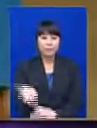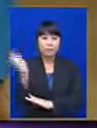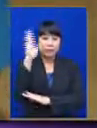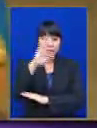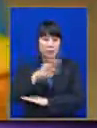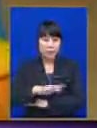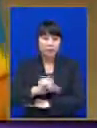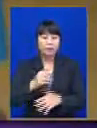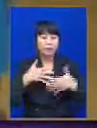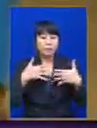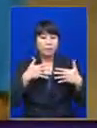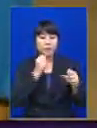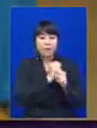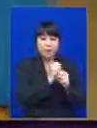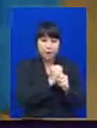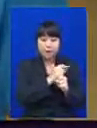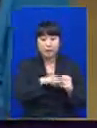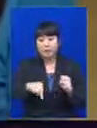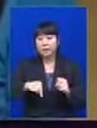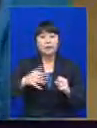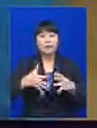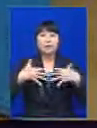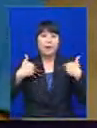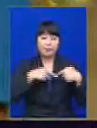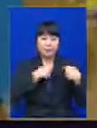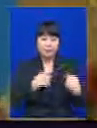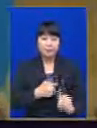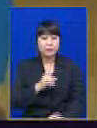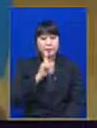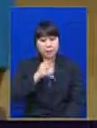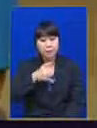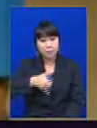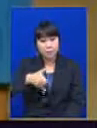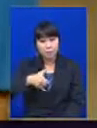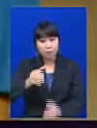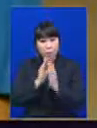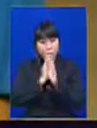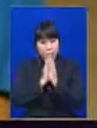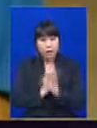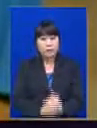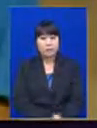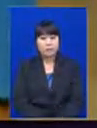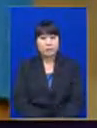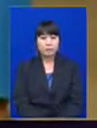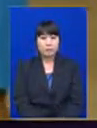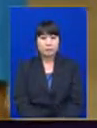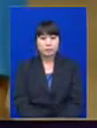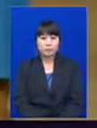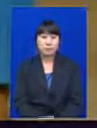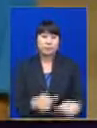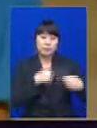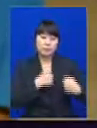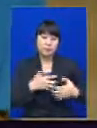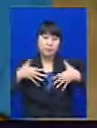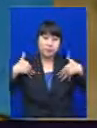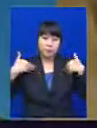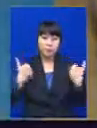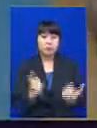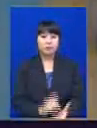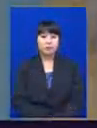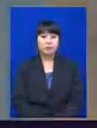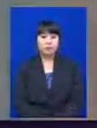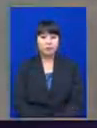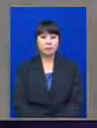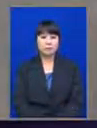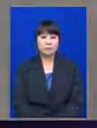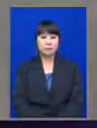กลางคืนก็ขึ้นมาไหว้พระเลย ปกติมาไหว้อย่างนี้เป็นประจำ ค่ะสบายใจ